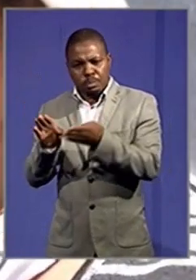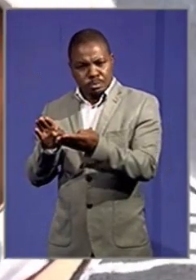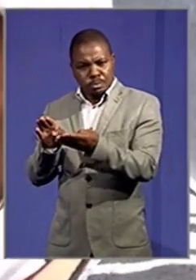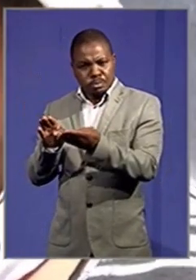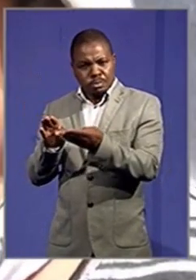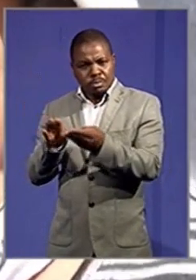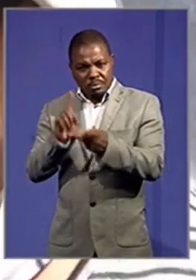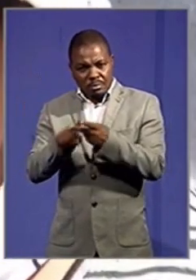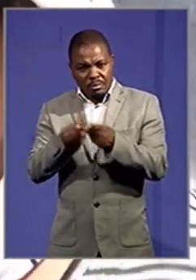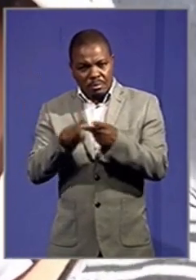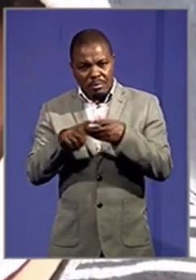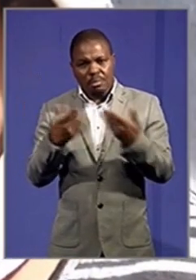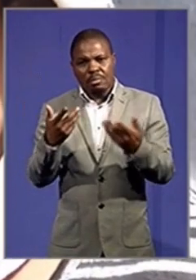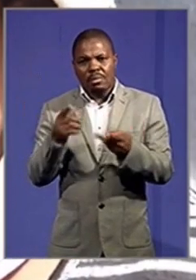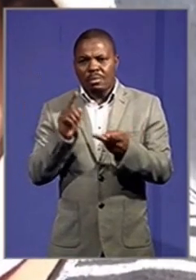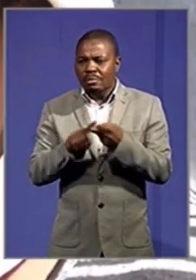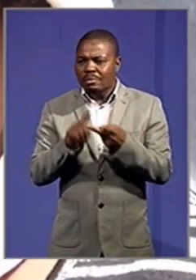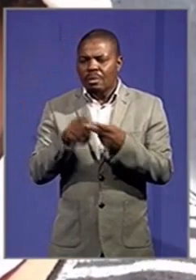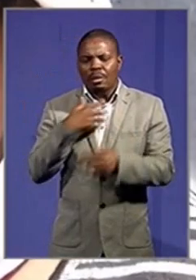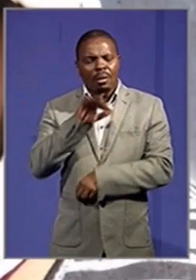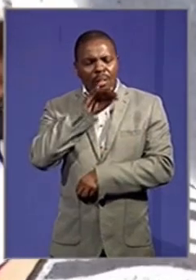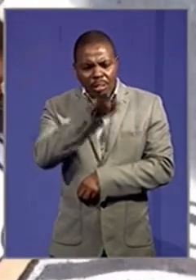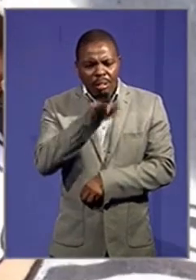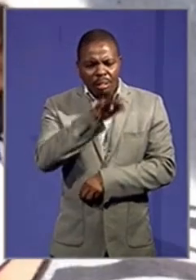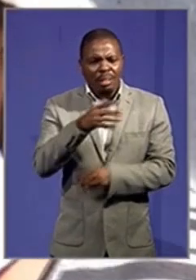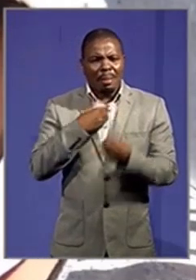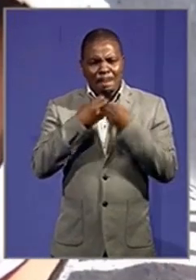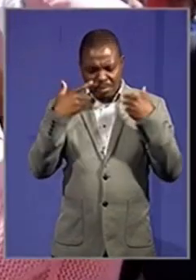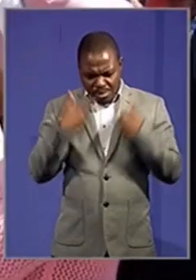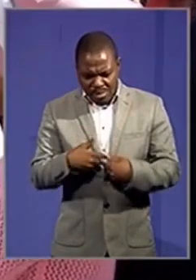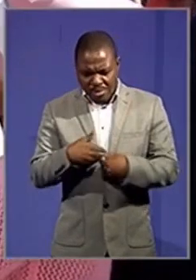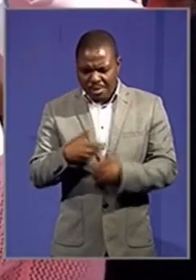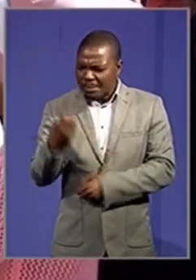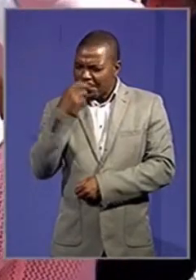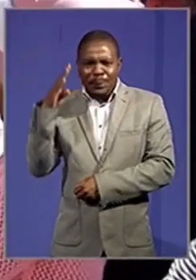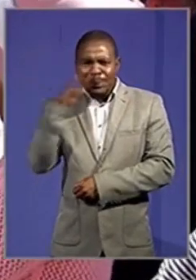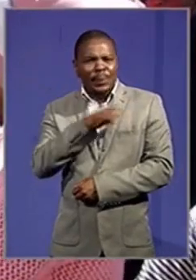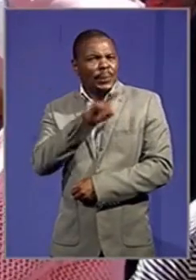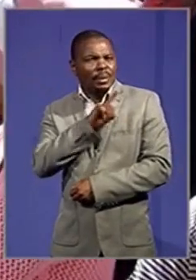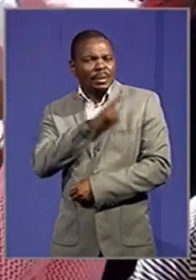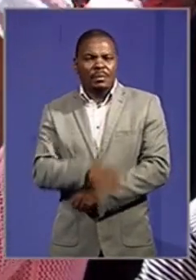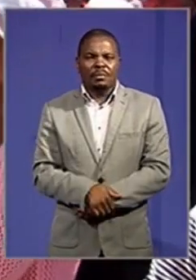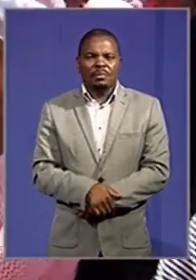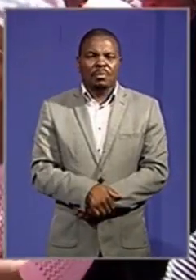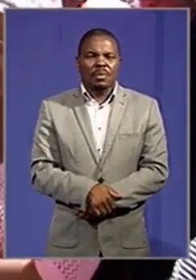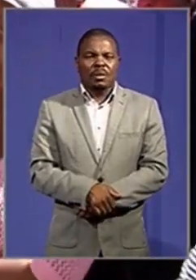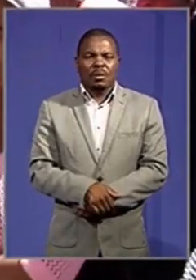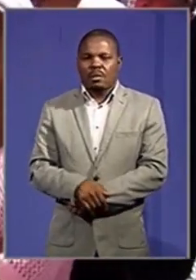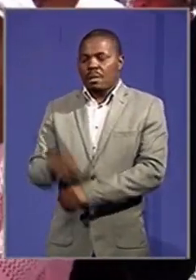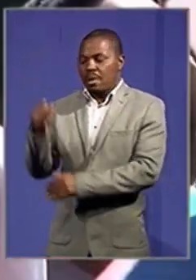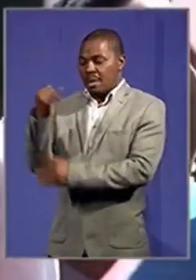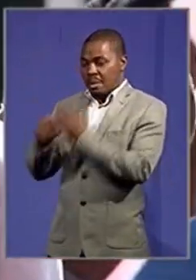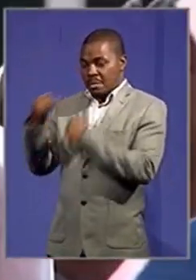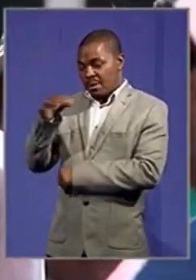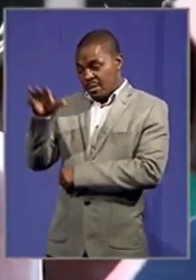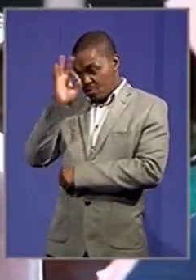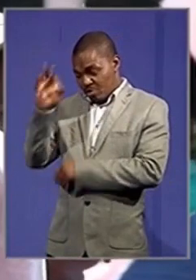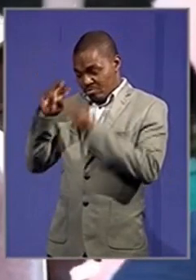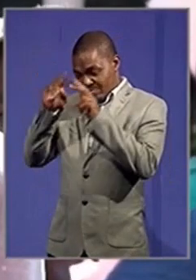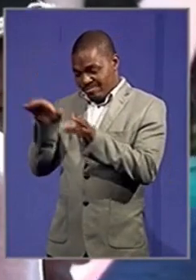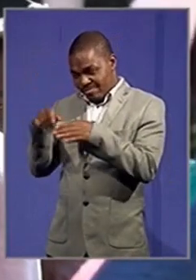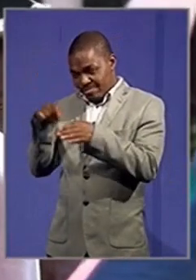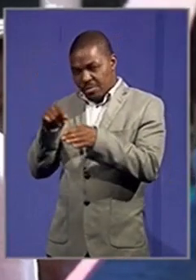le diphahlo tsa hae ha di na lehlatso le ba le bolelang a ke re lehlatso lanka. Lekala le ikemetseng le fuputsang sepolesa le entse